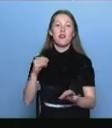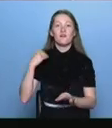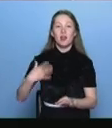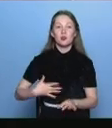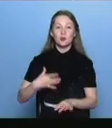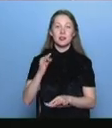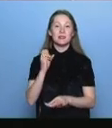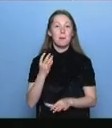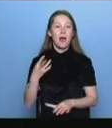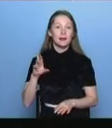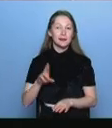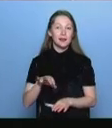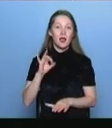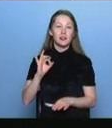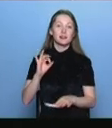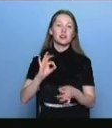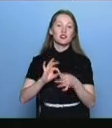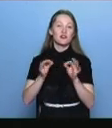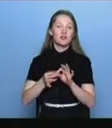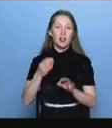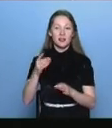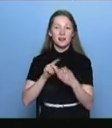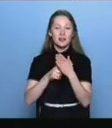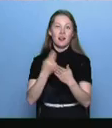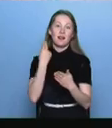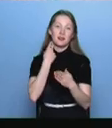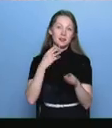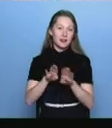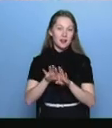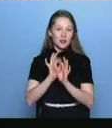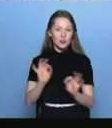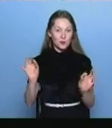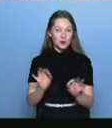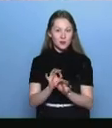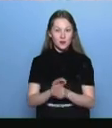хоре уверены, и ижевчане оценят и английские шедевры. Музыка, она